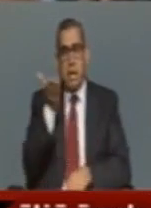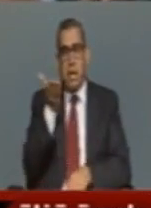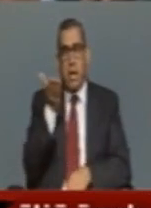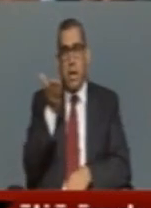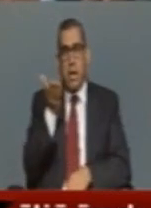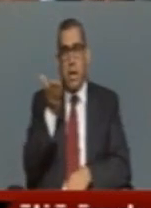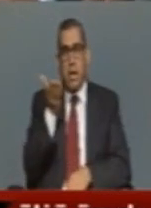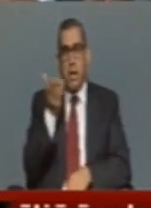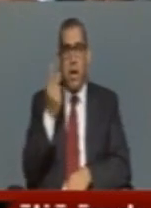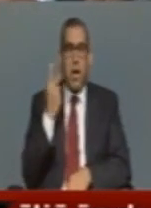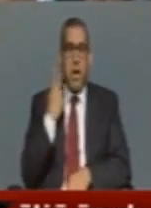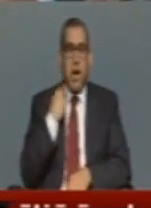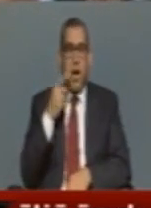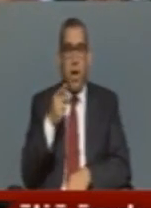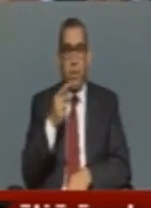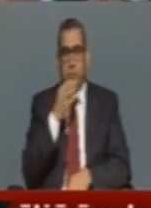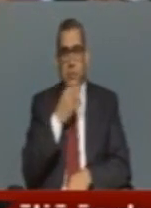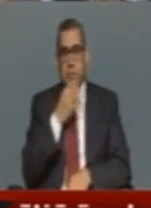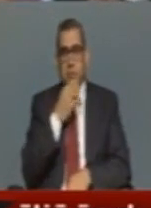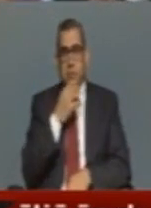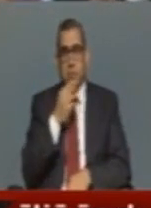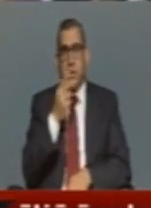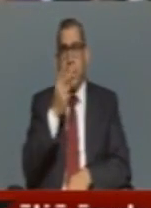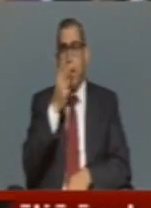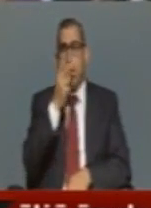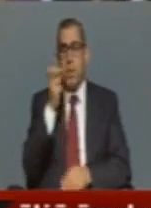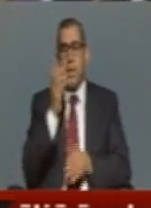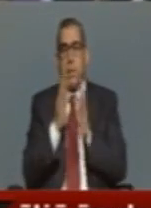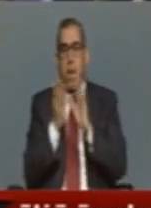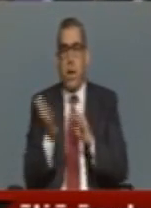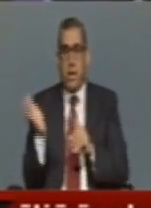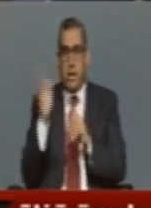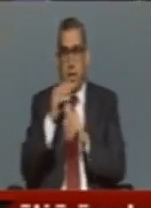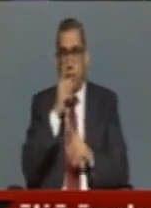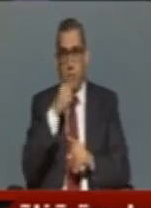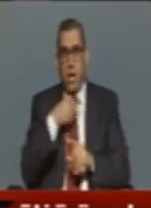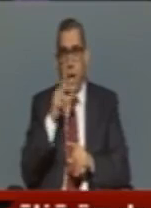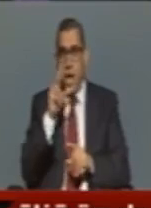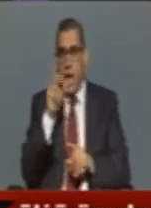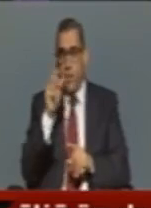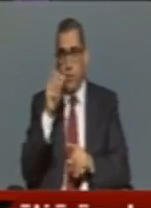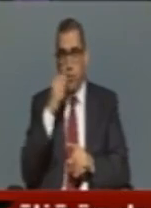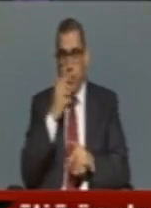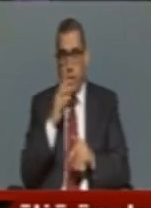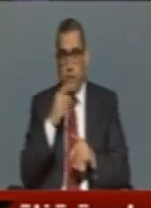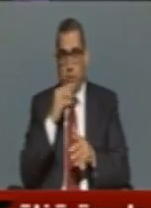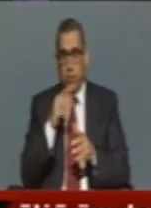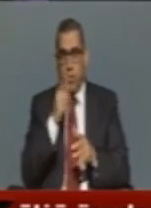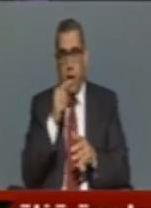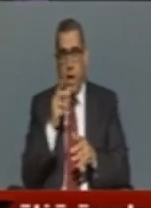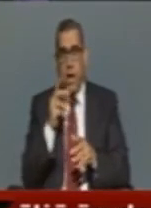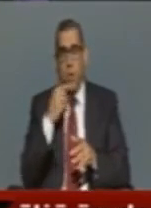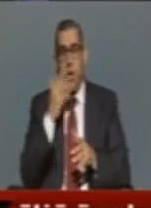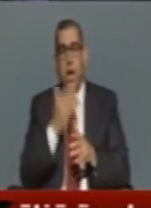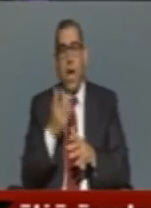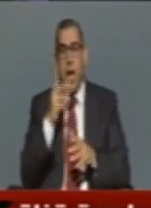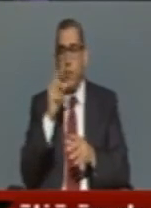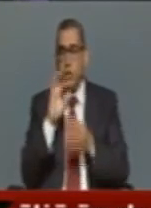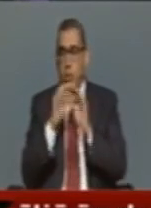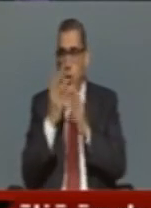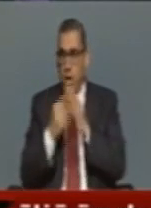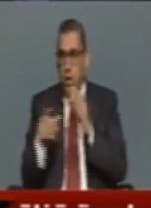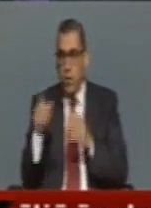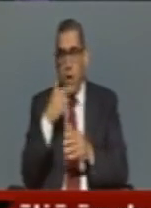الرقم ب 200 مليار، انا بقول لكم ال 25 مليون دول مش عايزين اقل من